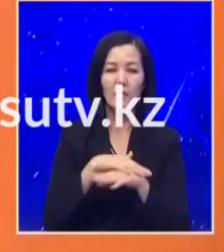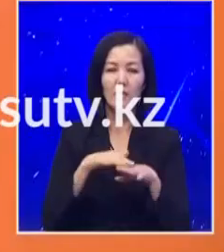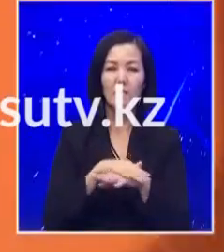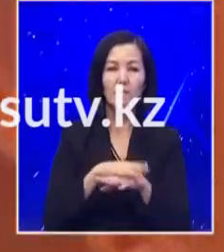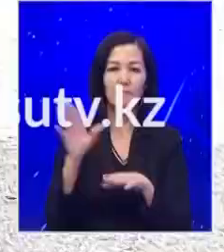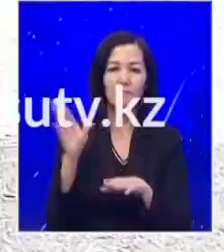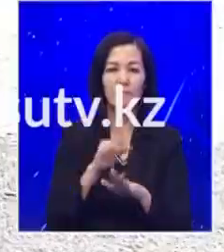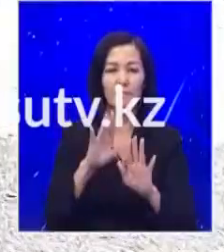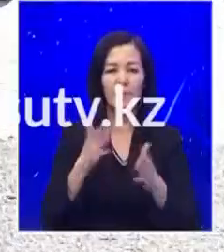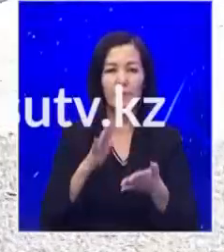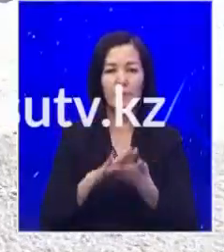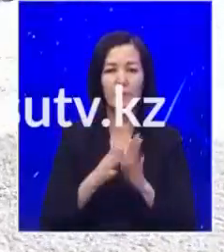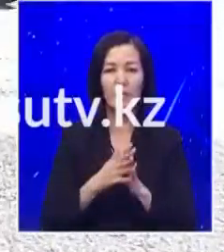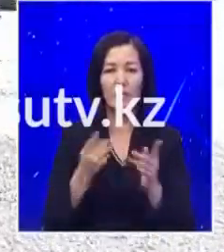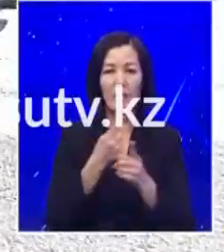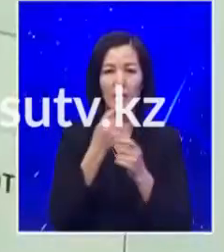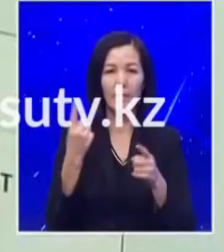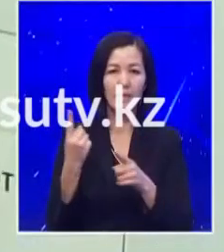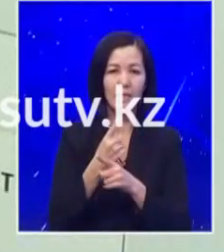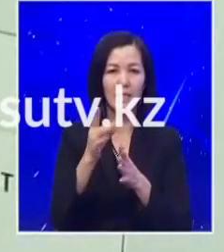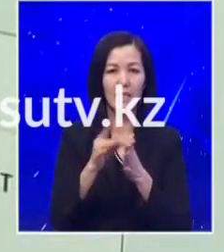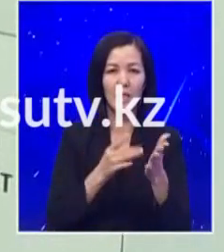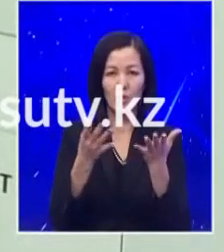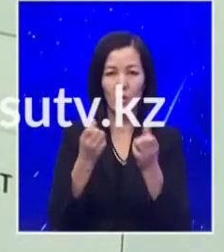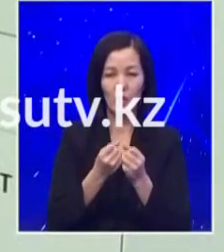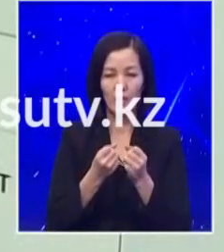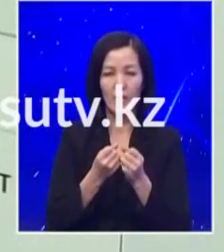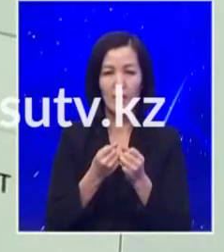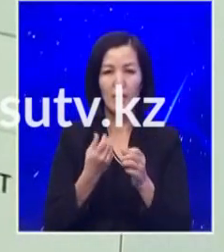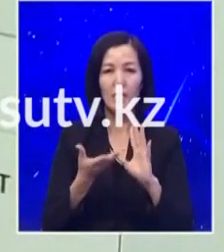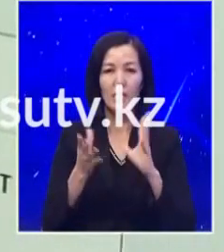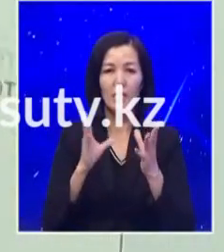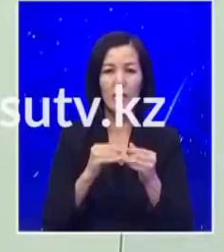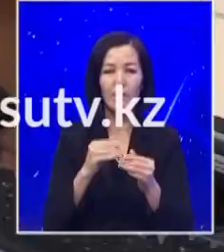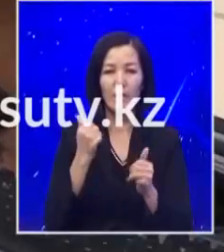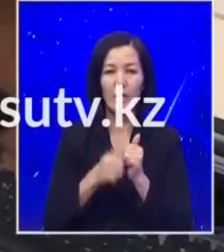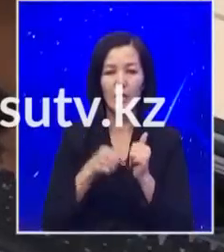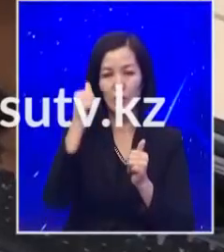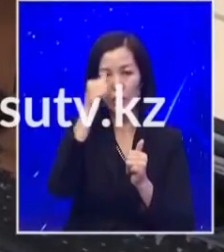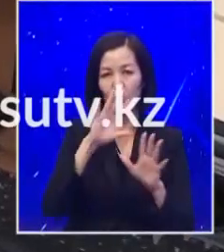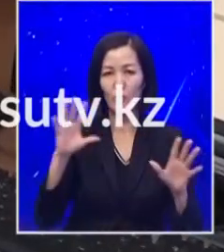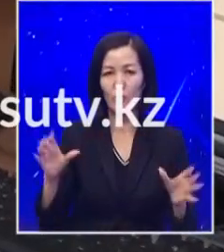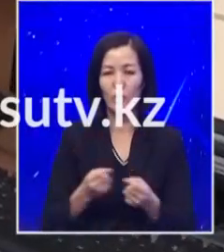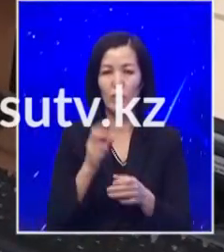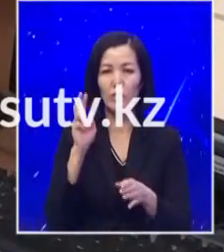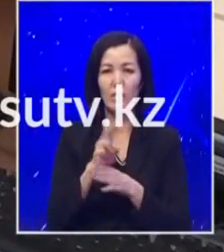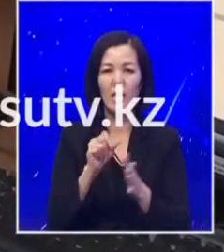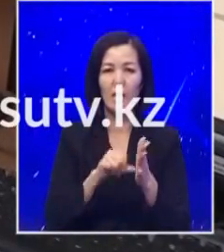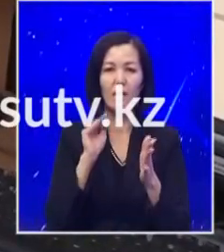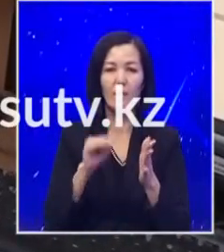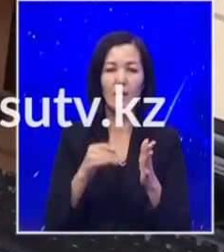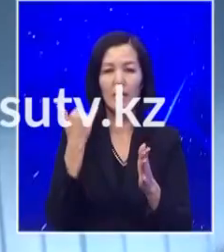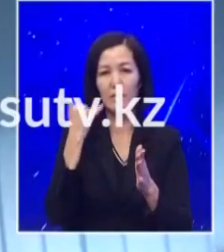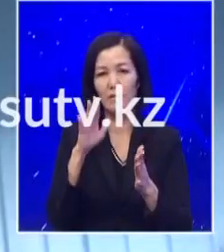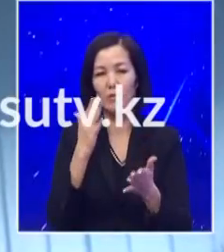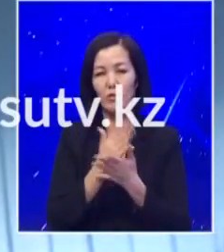төтенше жағдайлар туралы мәліметтерді бірінші болып білуге мүмкіндік алады. Жалпы жыл сайын құтқарушылар пультіне көмек сұрап 6000-ға дейін қоңырау